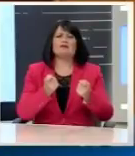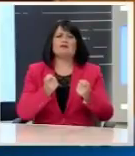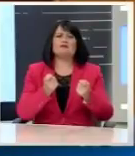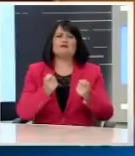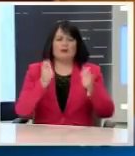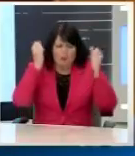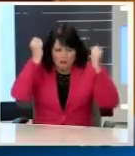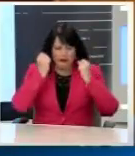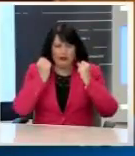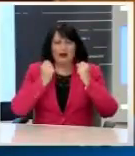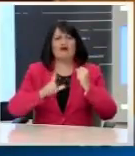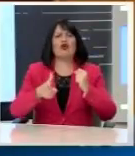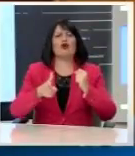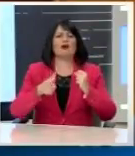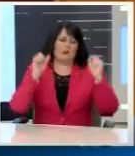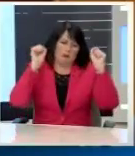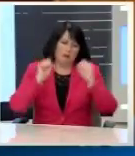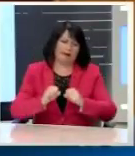χρεοκοπούν